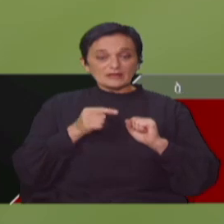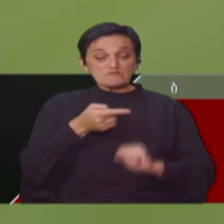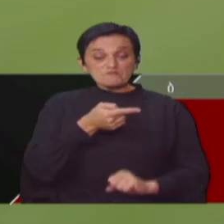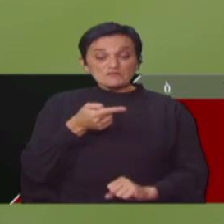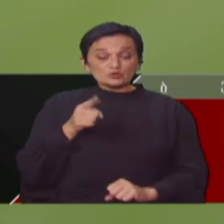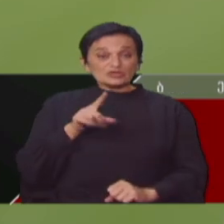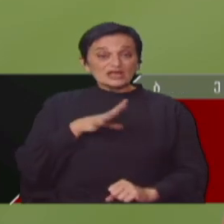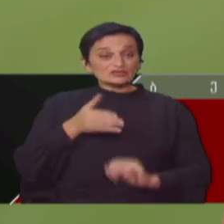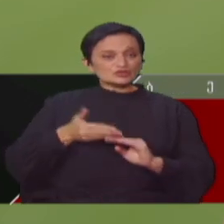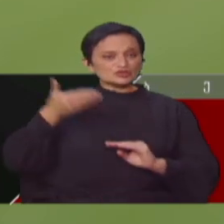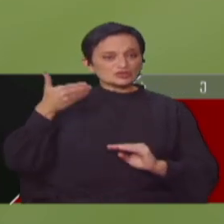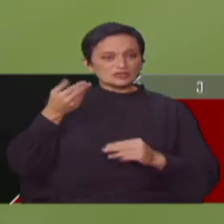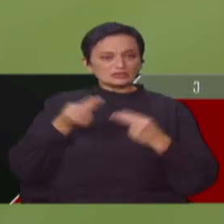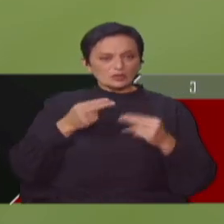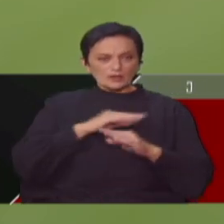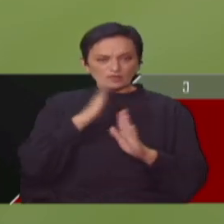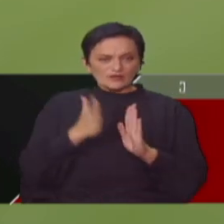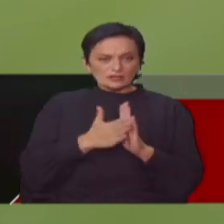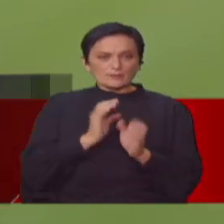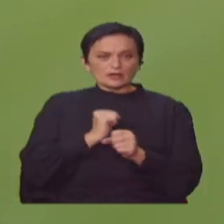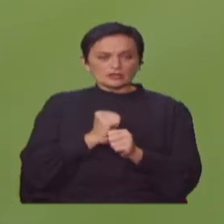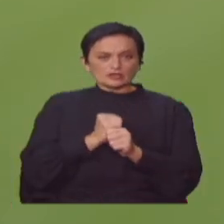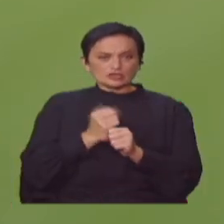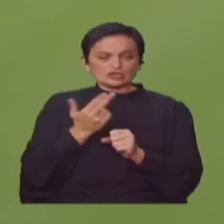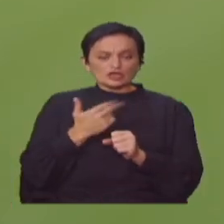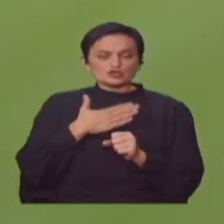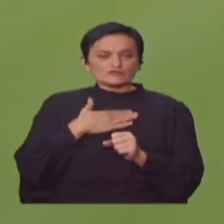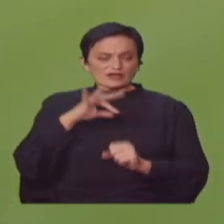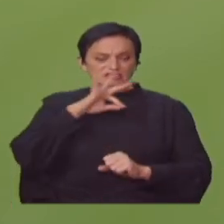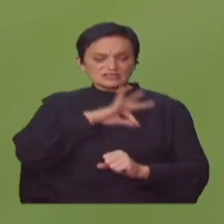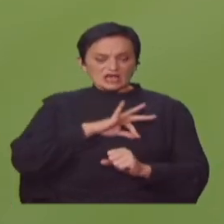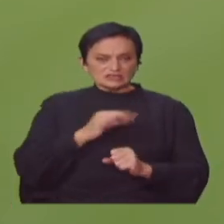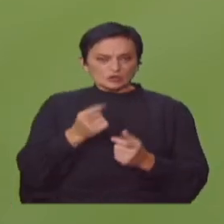მინუსები, რაც ჰქონდა წინა თამაში, თქვათ, ყველაფერი გავაკეთოთ და აღმოფხვრათ ჩვენს სასარგებლოდ და გავიდეთ წინ.